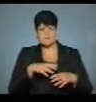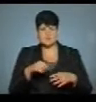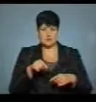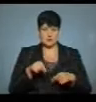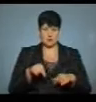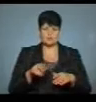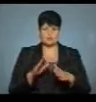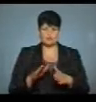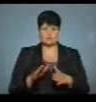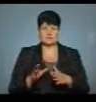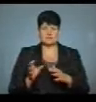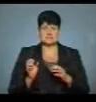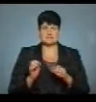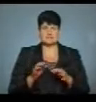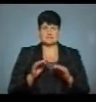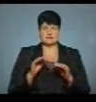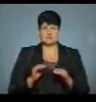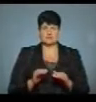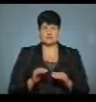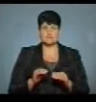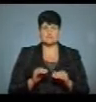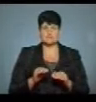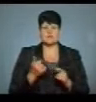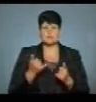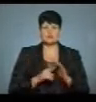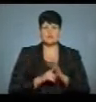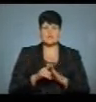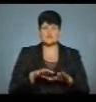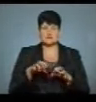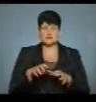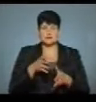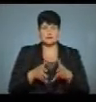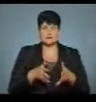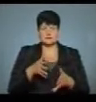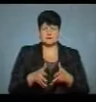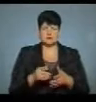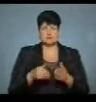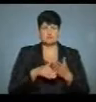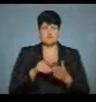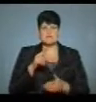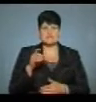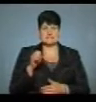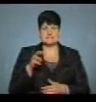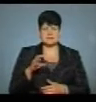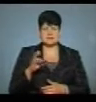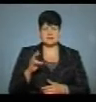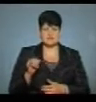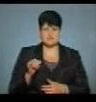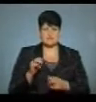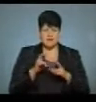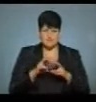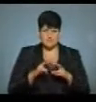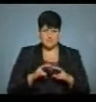тут територію, яка присіла. Нині розпочали викачувати на мул за допомогою земснаряду. Аналіз мулу на